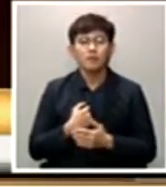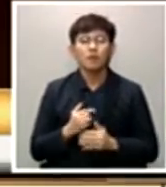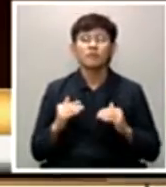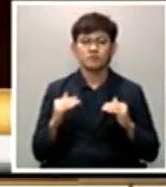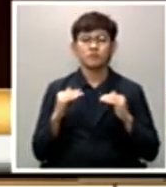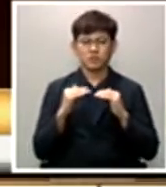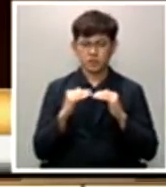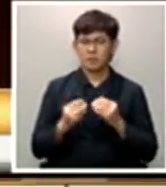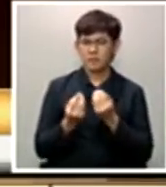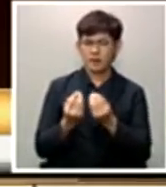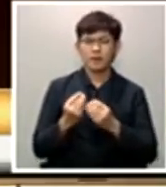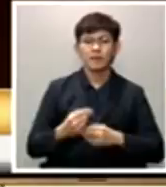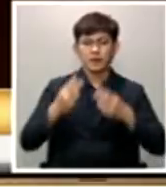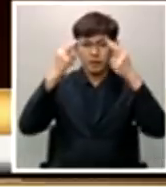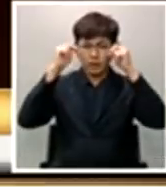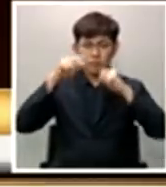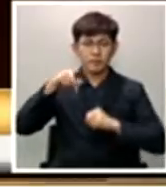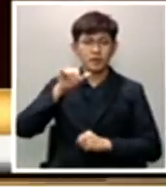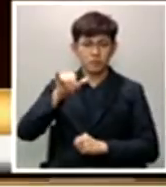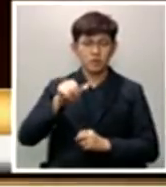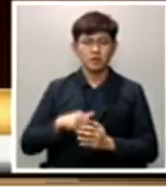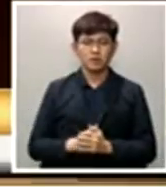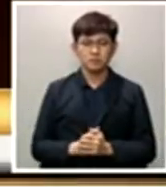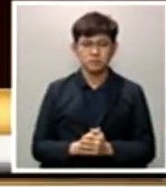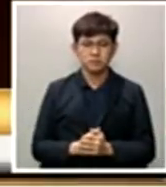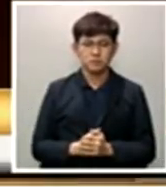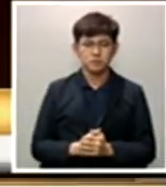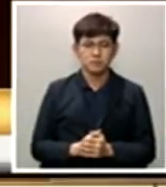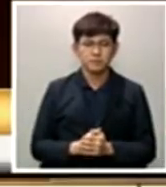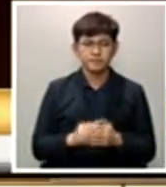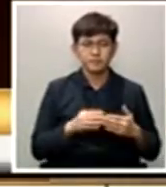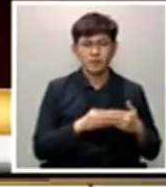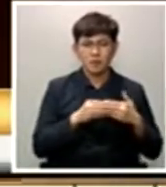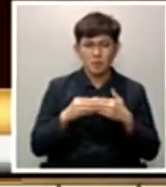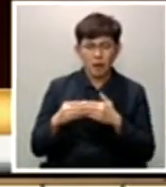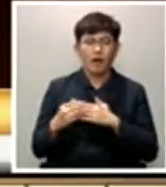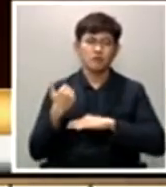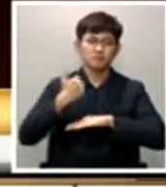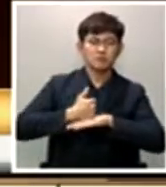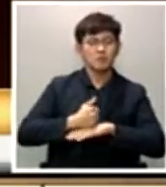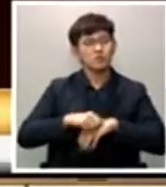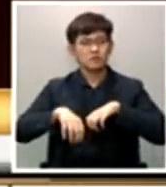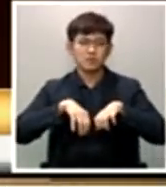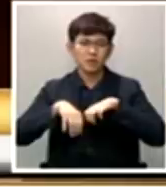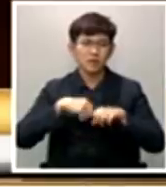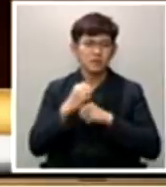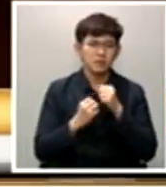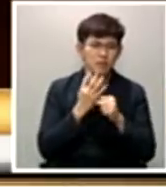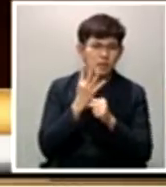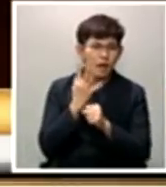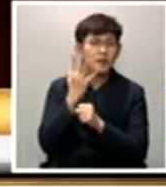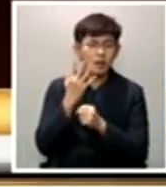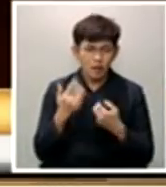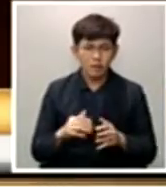ประยุทธ์ท่านจะยังไงก็แล้วแต่เนี่ยท่านก็นำเรามาแล้วเนี่ย4-5 ปีแต่พอมาถึงประยุทธ์2นี่สิครับ